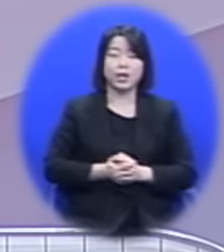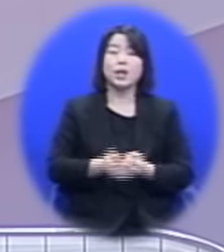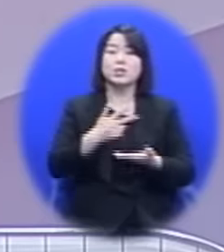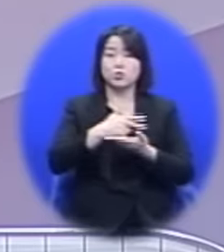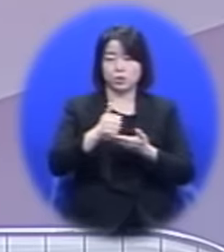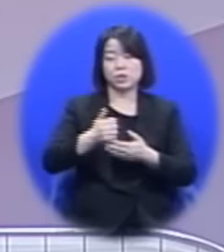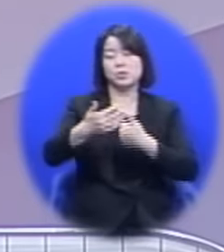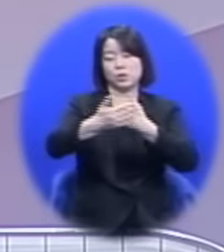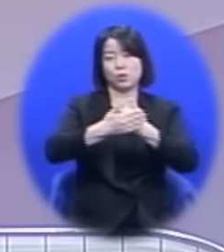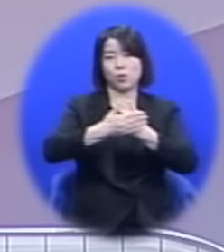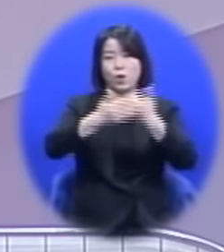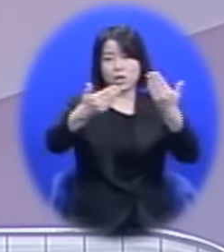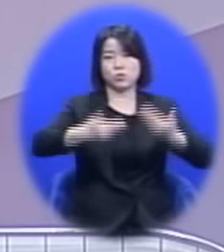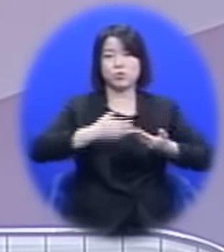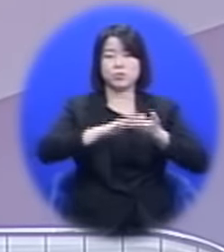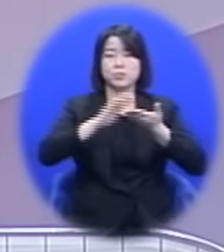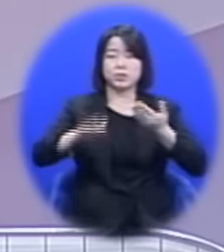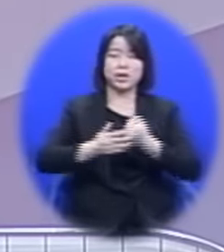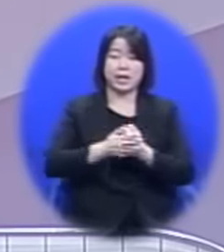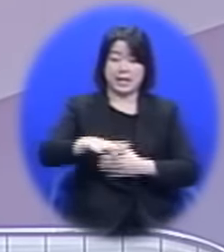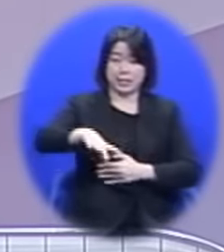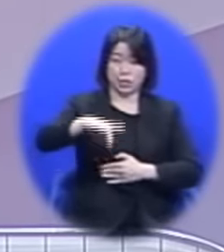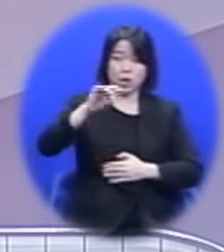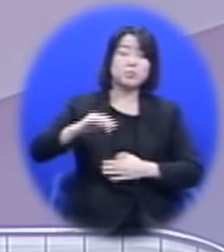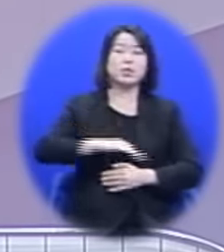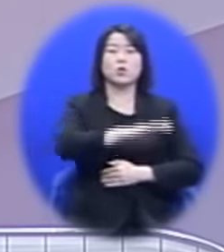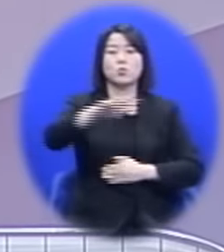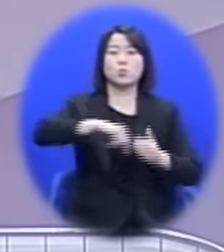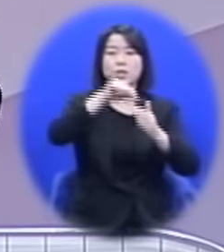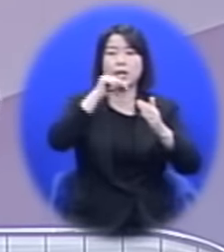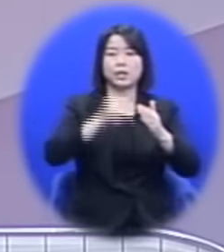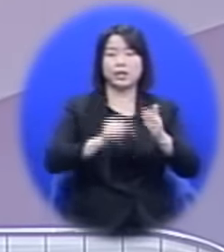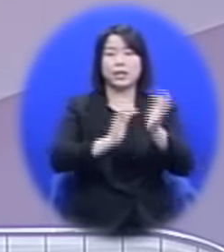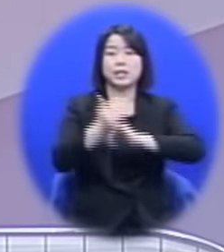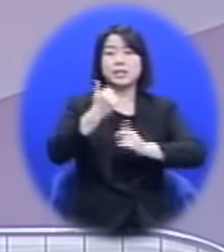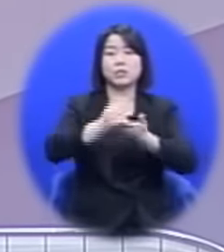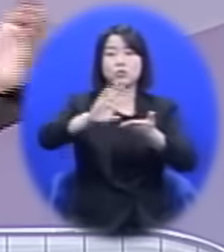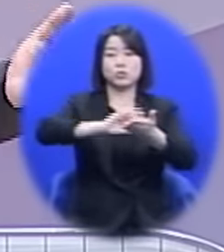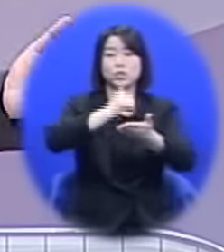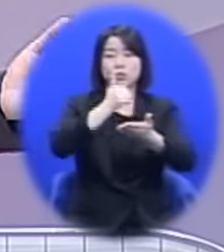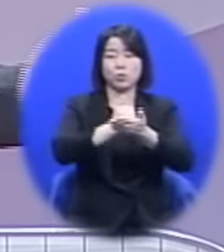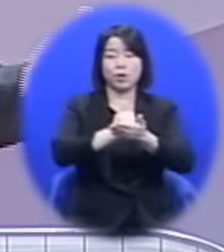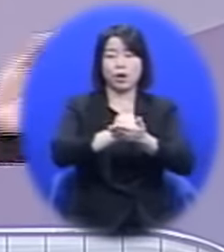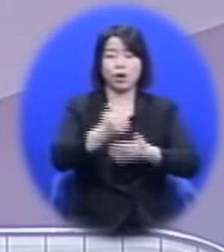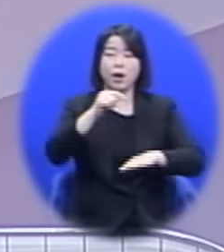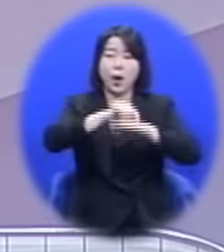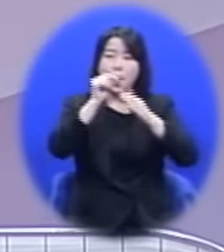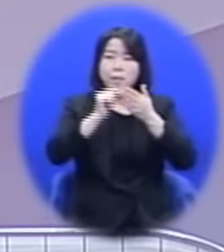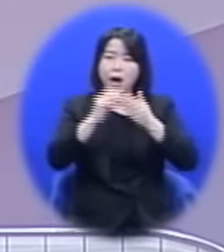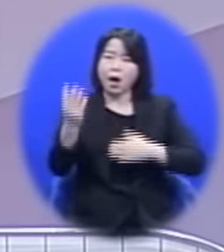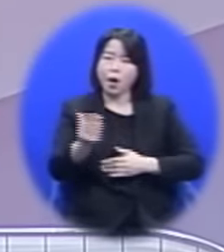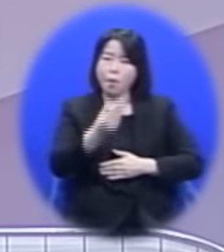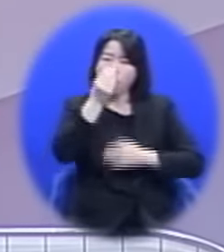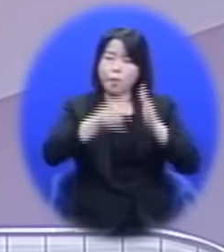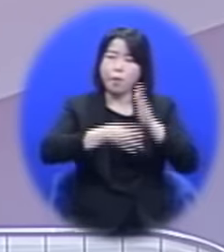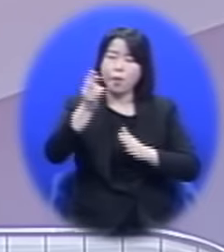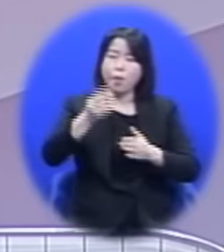주님이 도와주세요. 처음에는 우리 안에 예수 그리스도가 시온의 대로같이 여겨지지